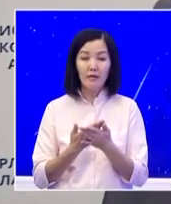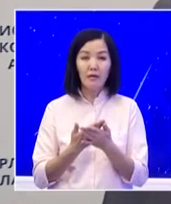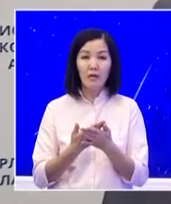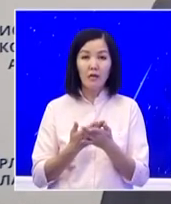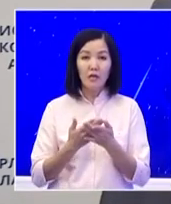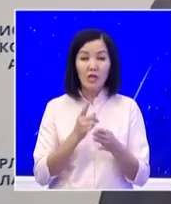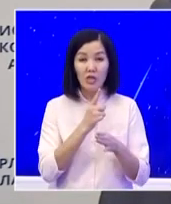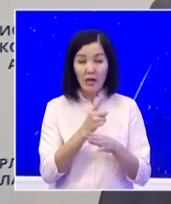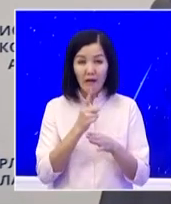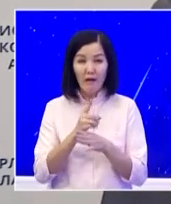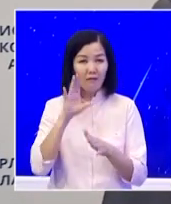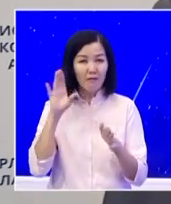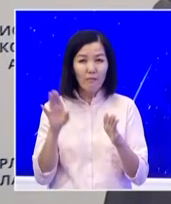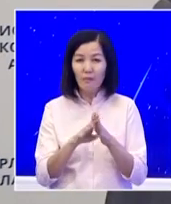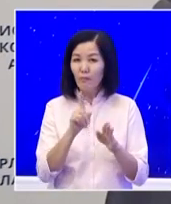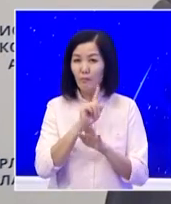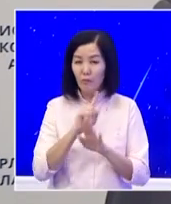сақталмайтын болып жатса, жәнегі